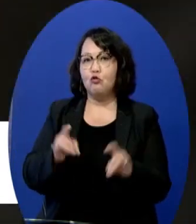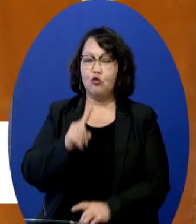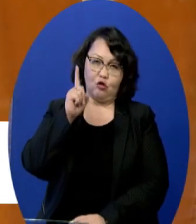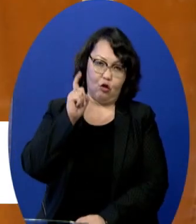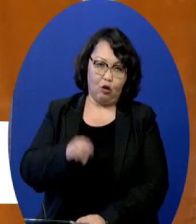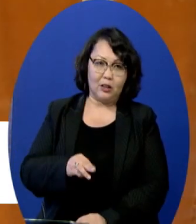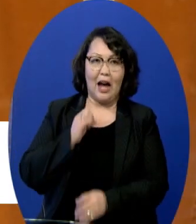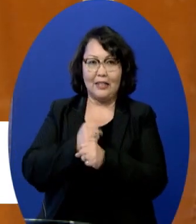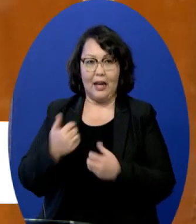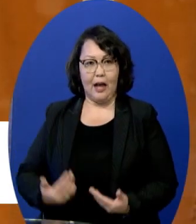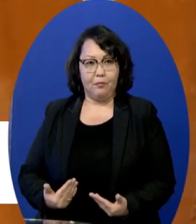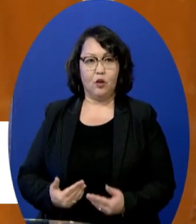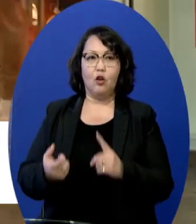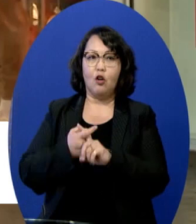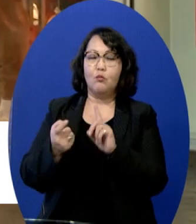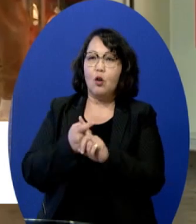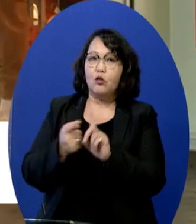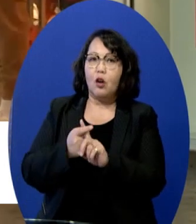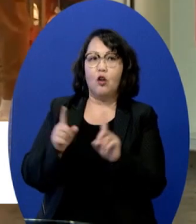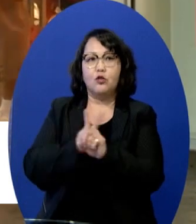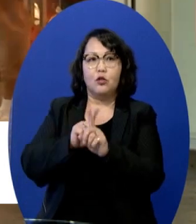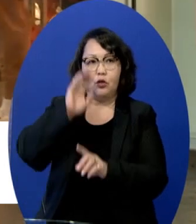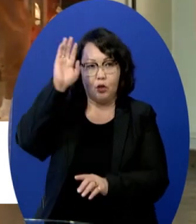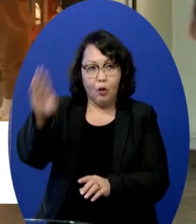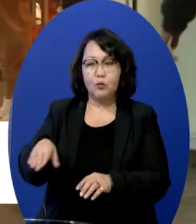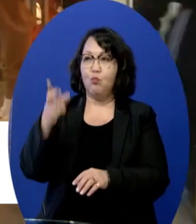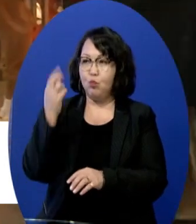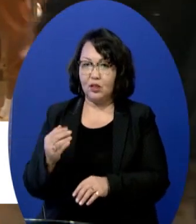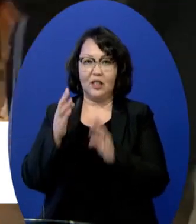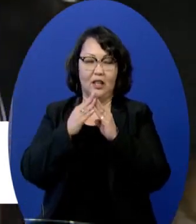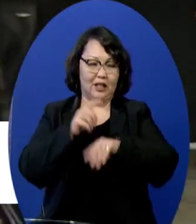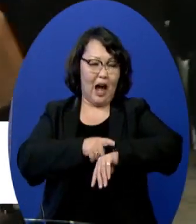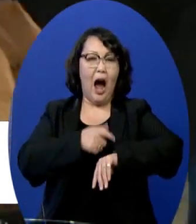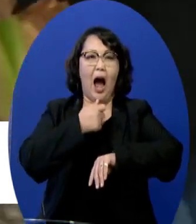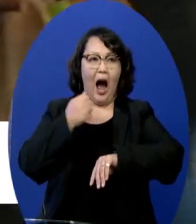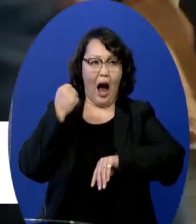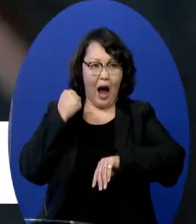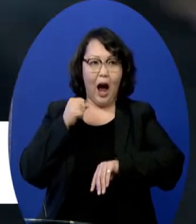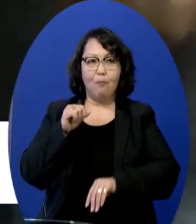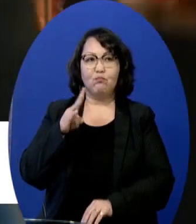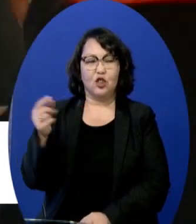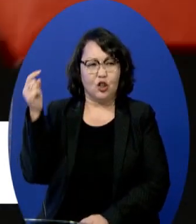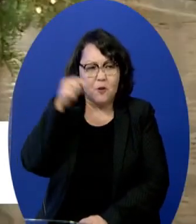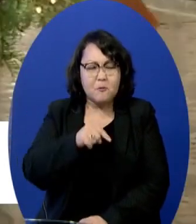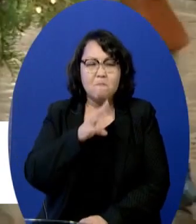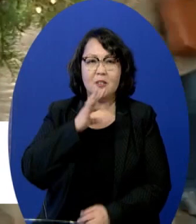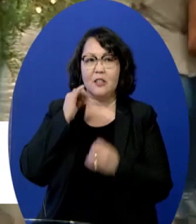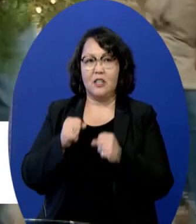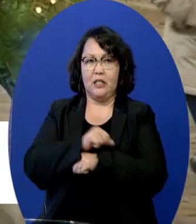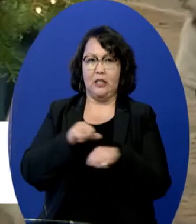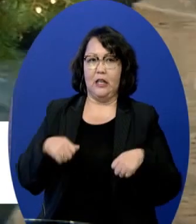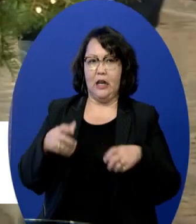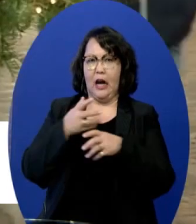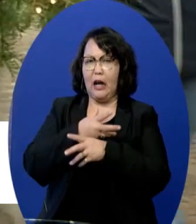ажил амин хувийн ажиллаар зорцсон хүмүүс гэртээ амжиж харихыг чармааж байна. Иргэдийн хувьд халдварын нөхцөл байдал хүнд